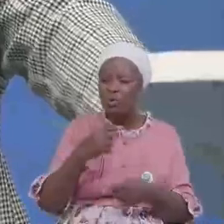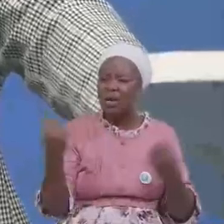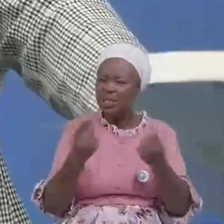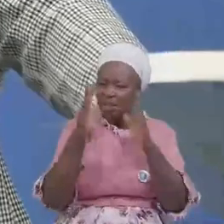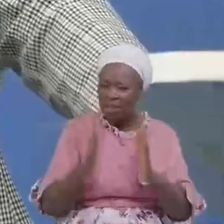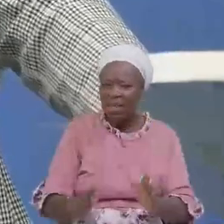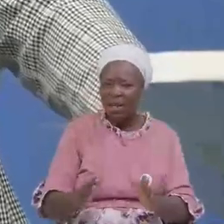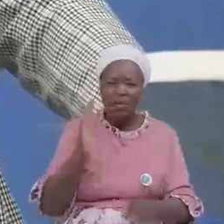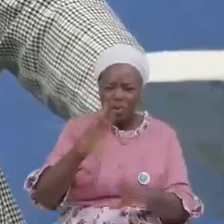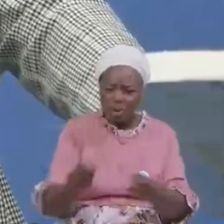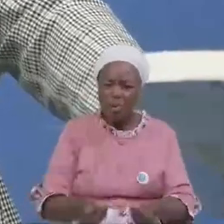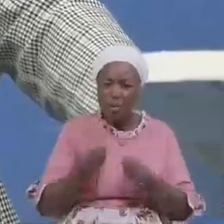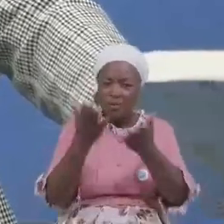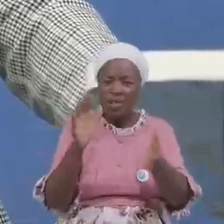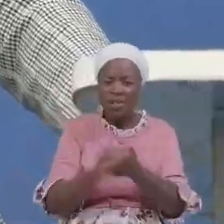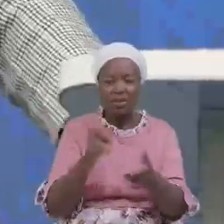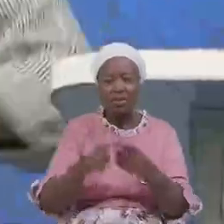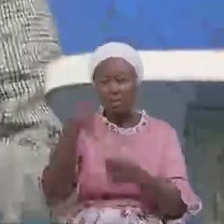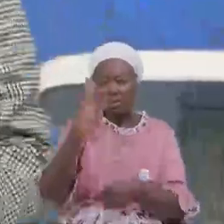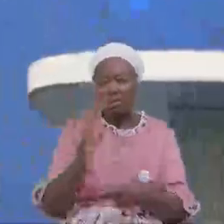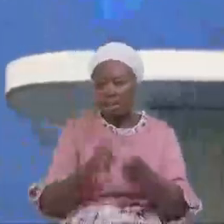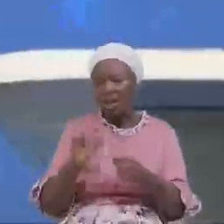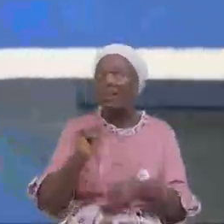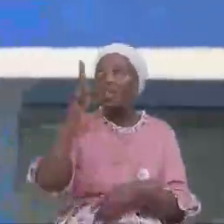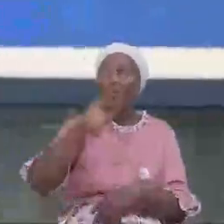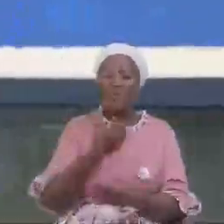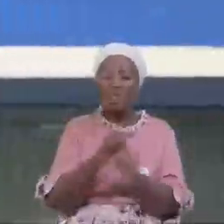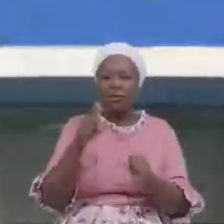Ah, est-ce que tu vas offrir ça à Dieu qui va te sauver?